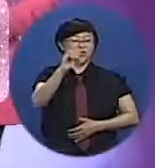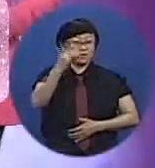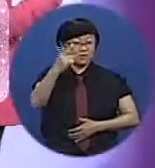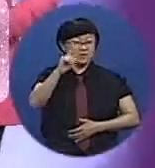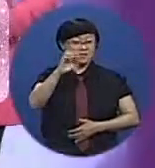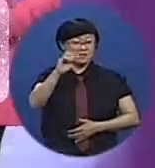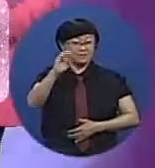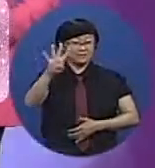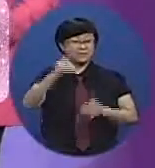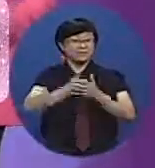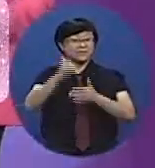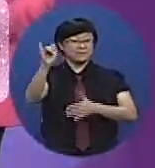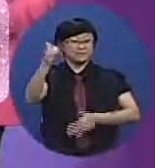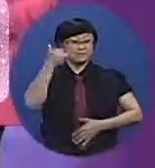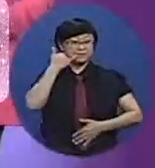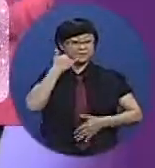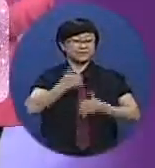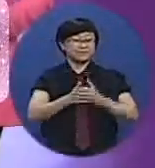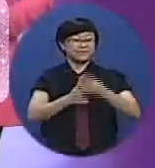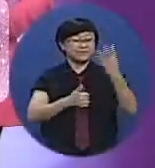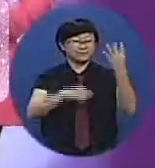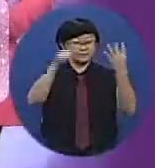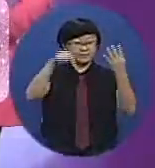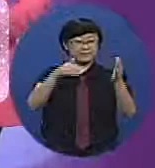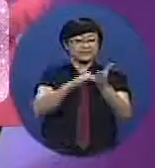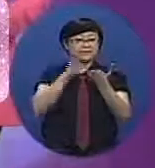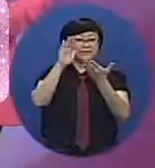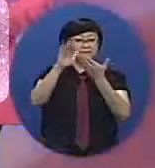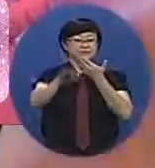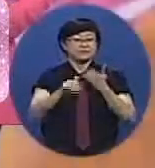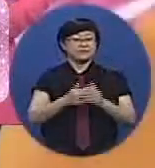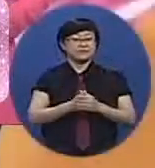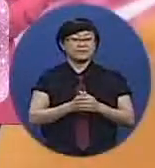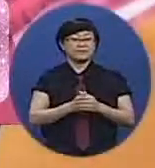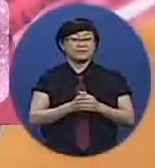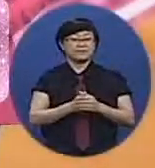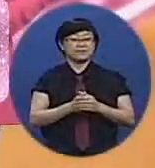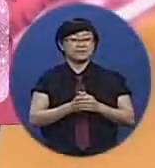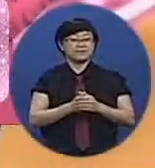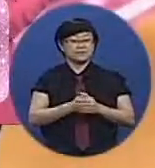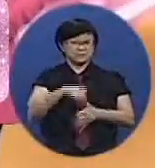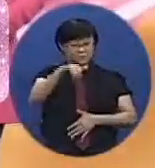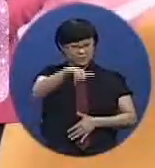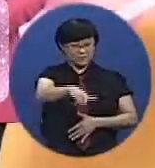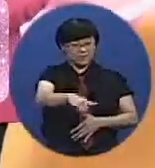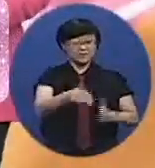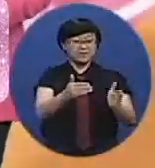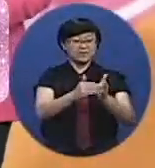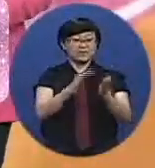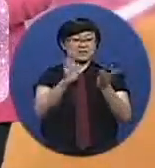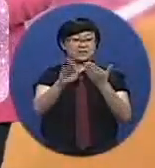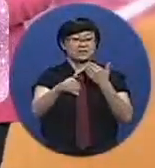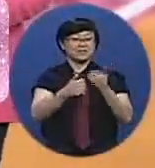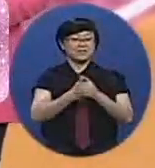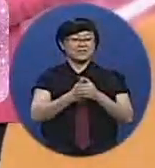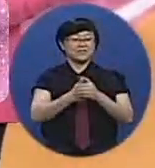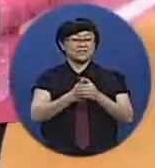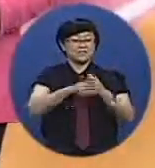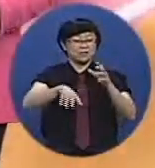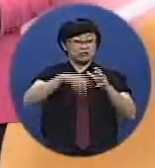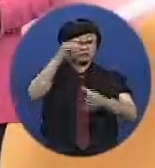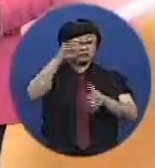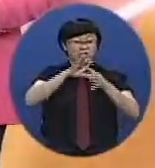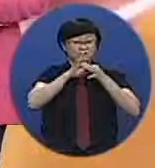060-6081004번 누르시고 네. 4번 누르신 다음에 누르셔서 수화기 내려놓으시면 정답자 중